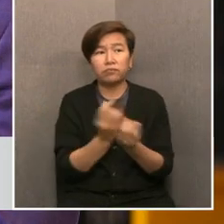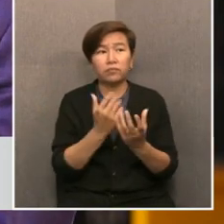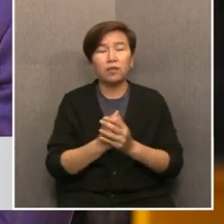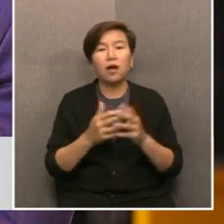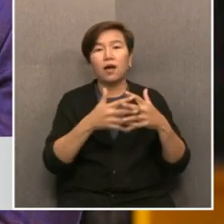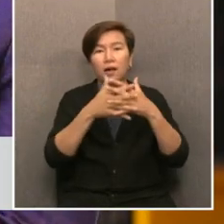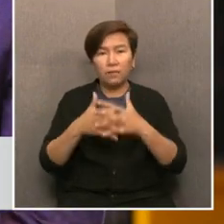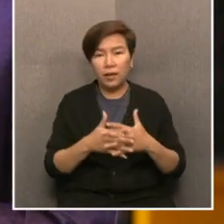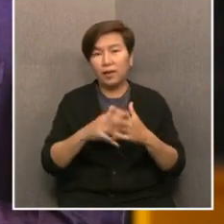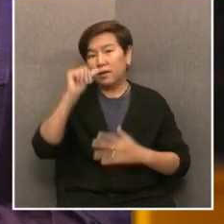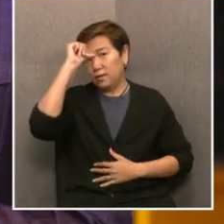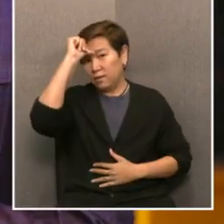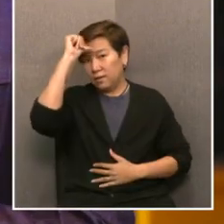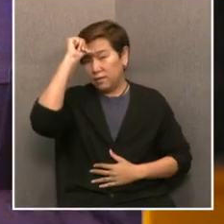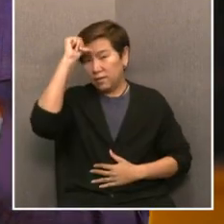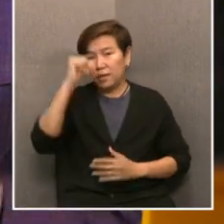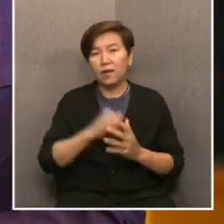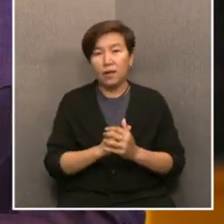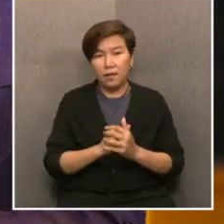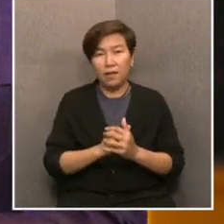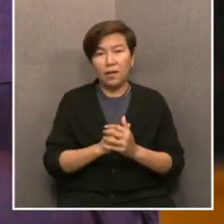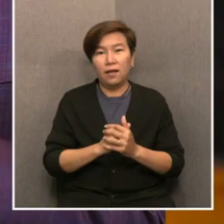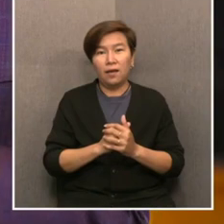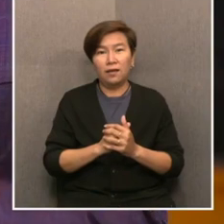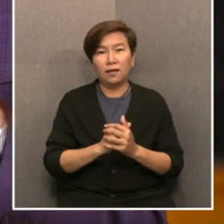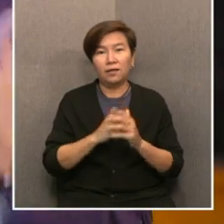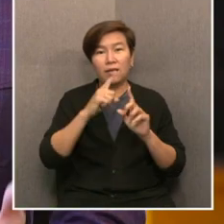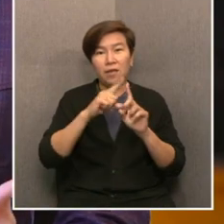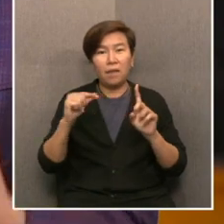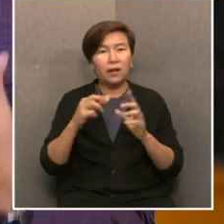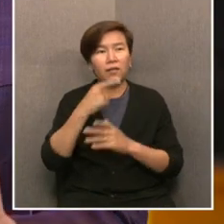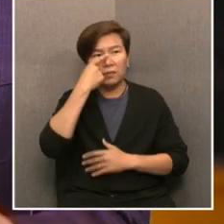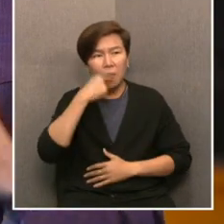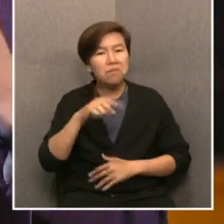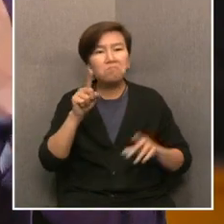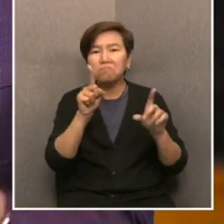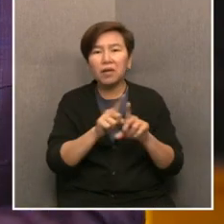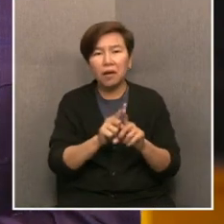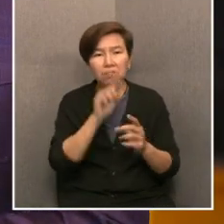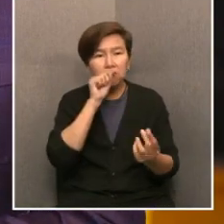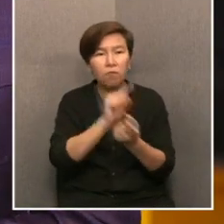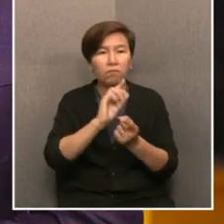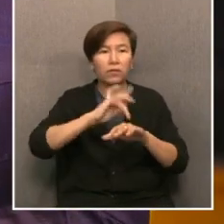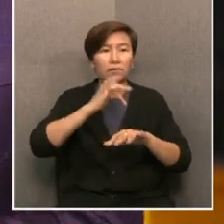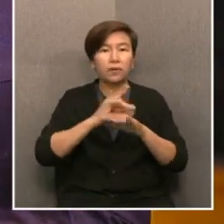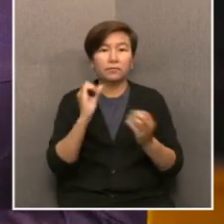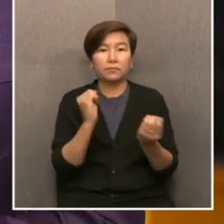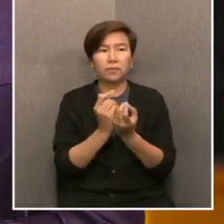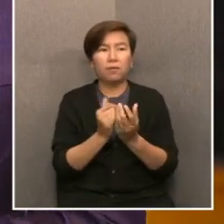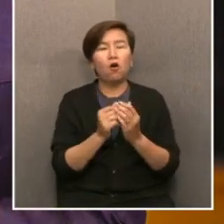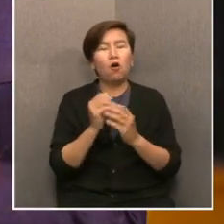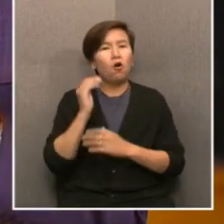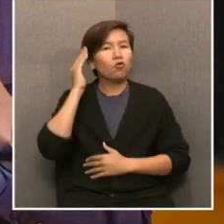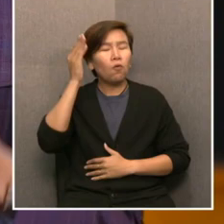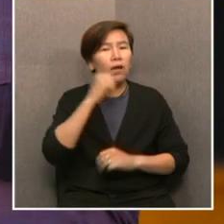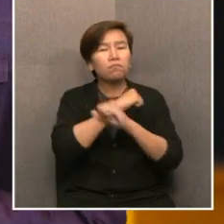รัฐเป็นอินเดียเนปาลหรือแม้แต่ไทยของเรานะครับคำถามคือว่าหลังจากนี้เมืองไทยจะมีวิธีการที่จะป้องกันรับมือกับปัญห